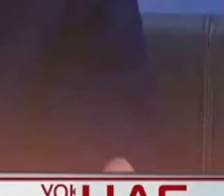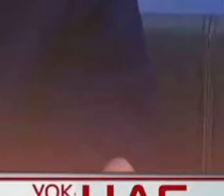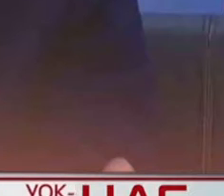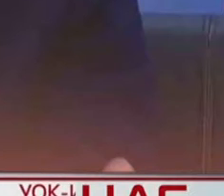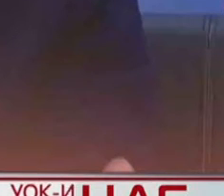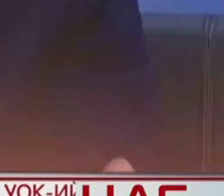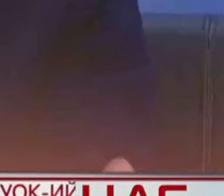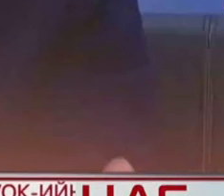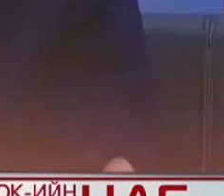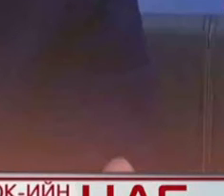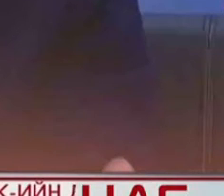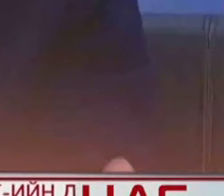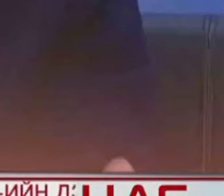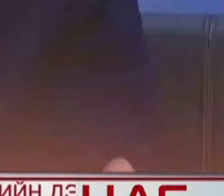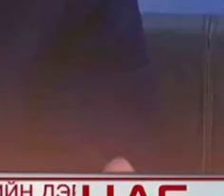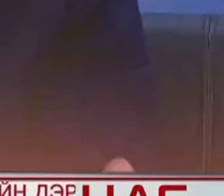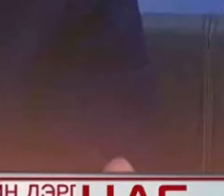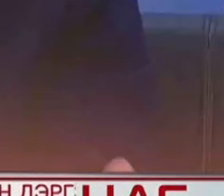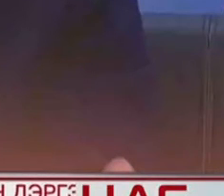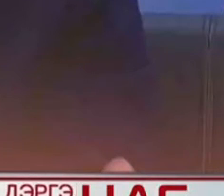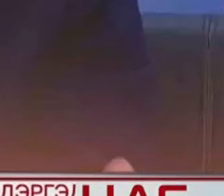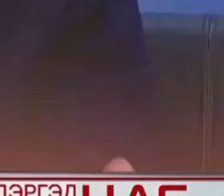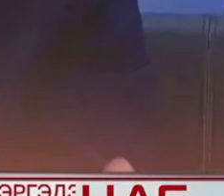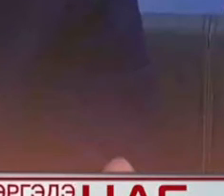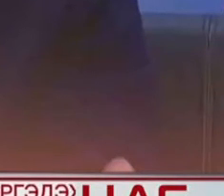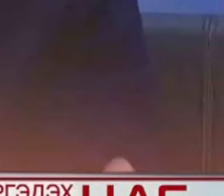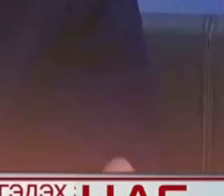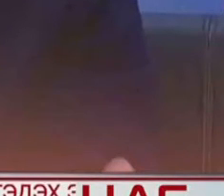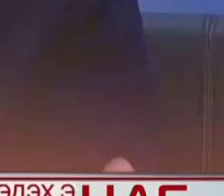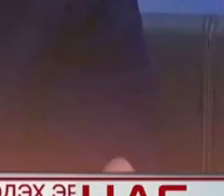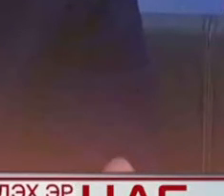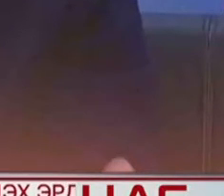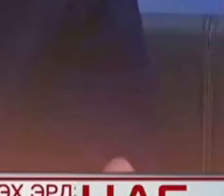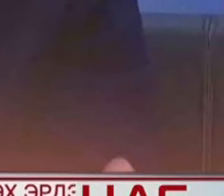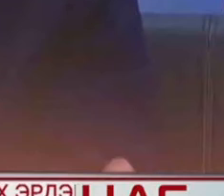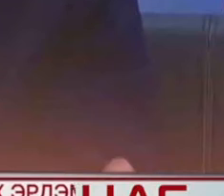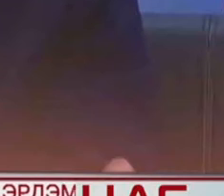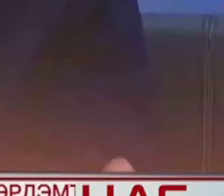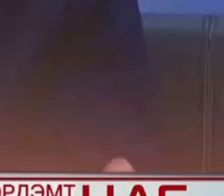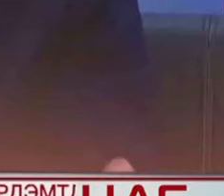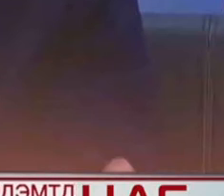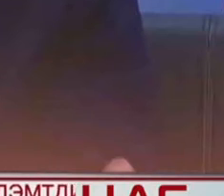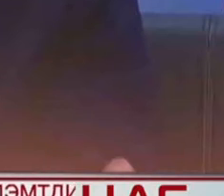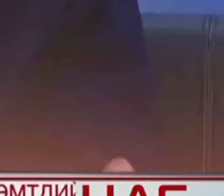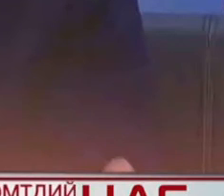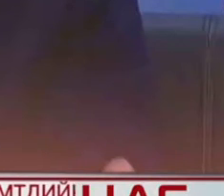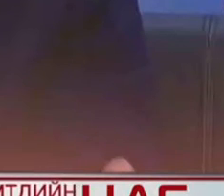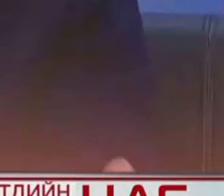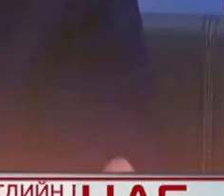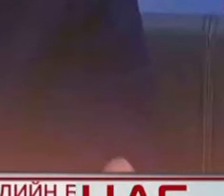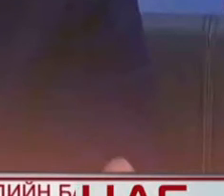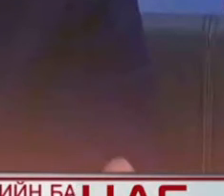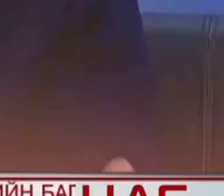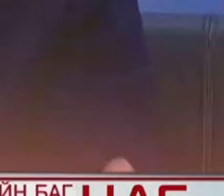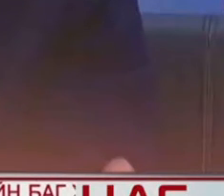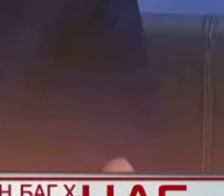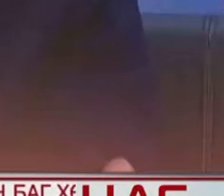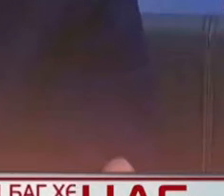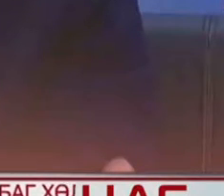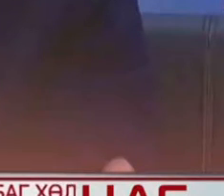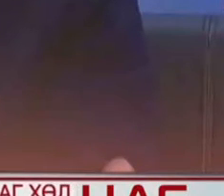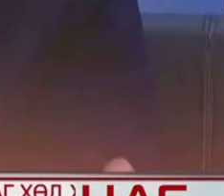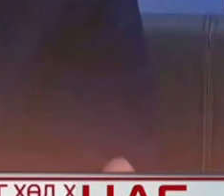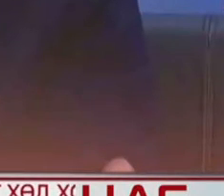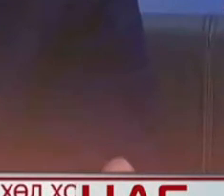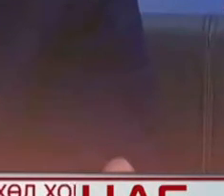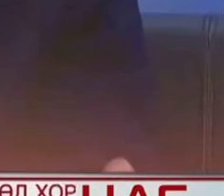хүүхдийг үлдээлгүй шалгалтад оруулна гэдгийг онцоллоо. За халдварт өртөж эмнэлэгт хэвтсэн хүүхдүүдийг хүртэл шалгалтад оруулахаар бэлтгэл